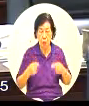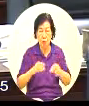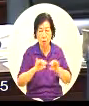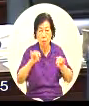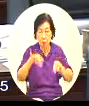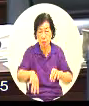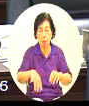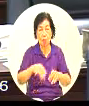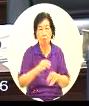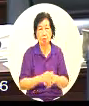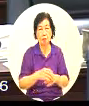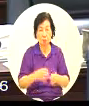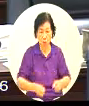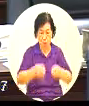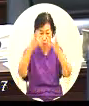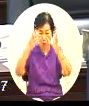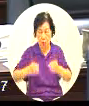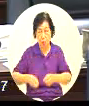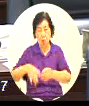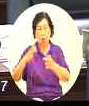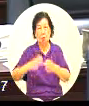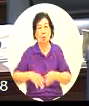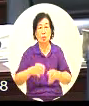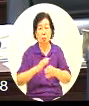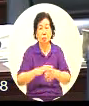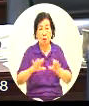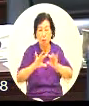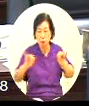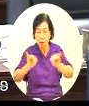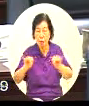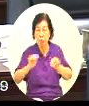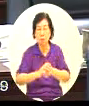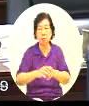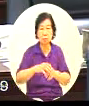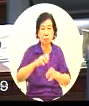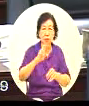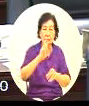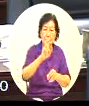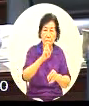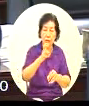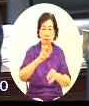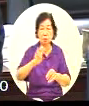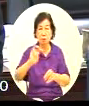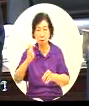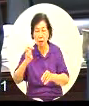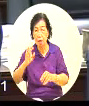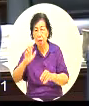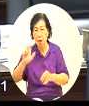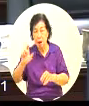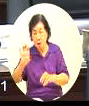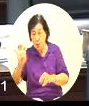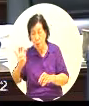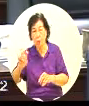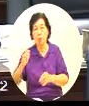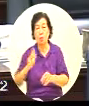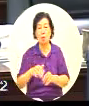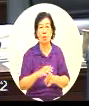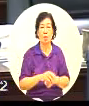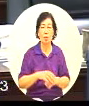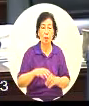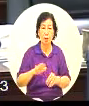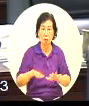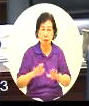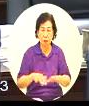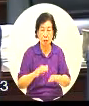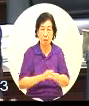经起价吼20、25后30后45万，吼，所以讲这治水吼，我那只要代表